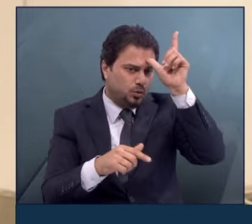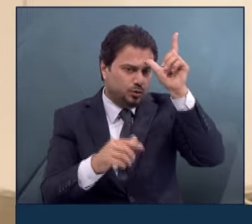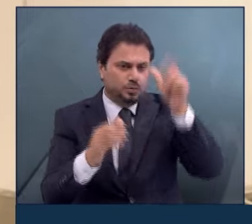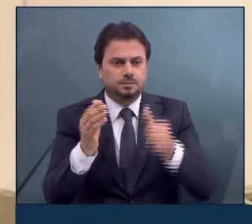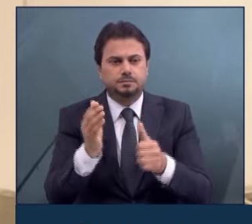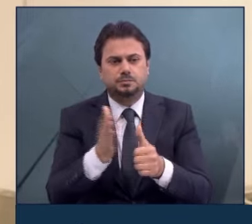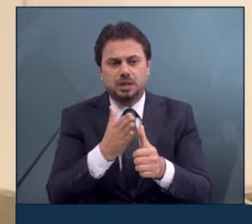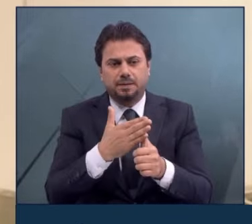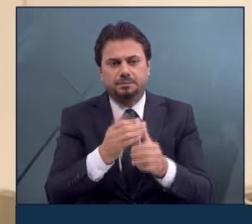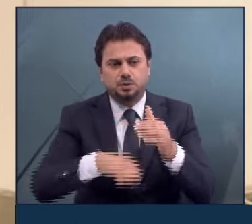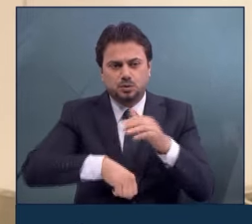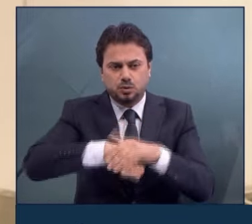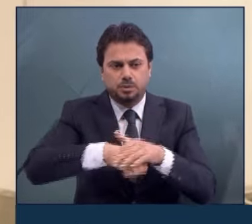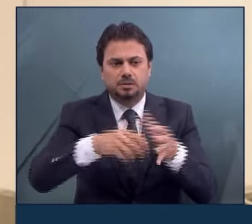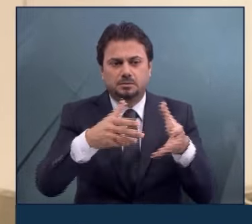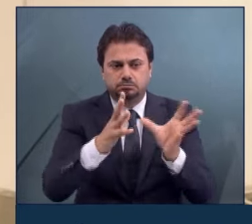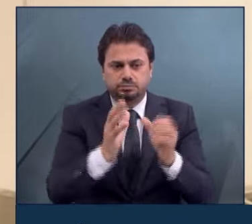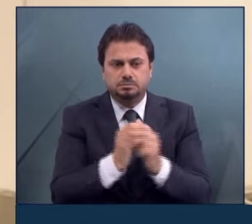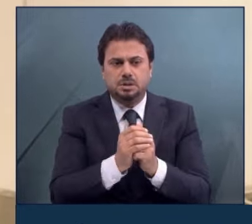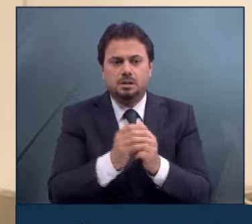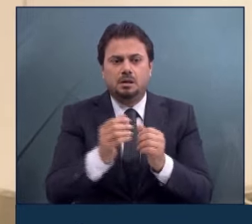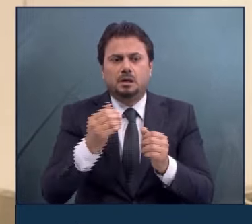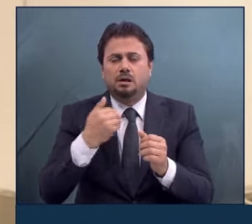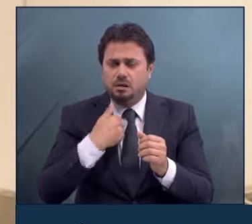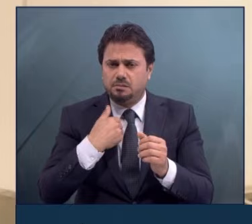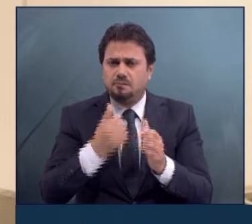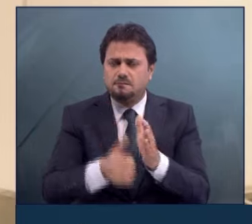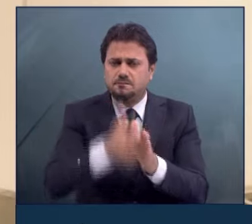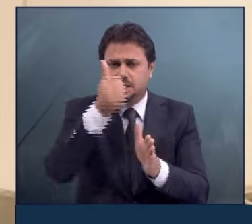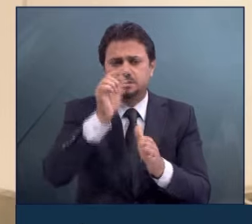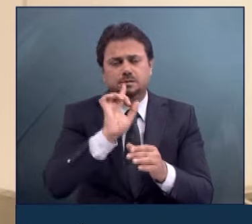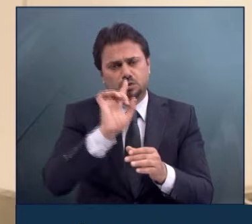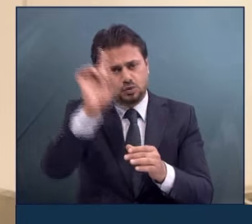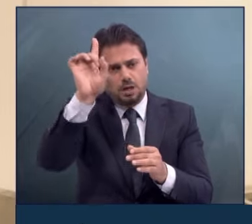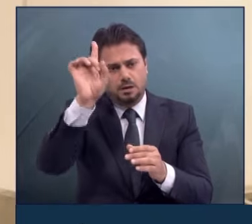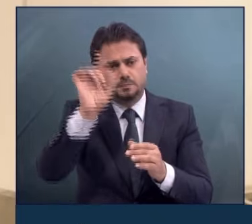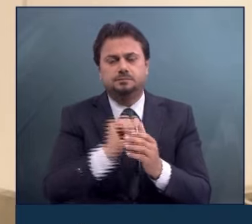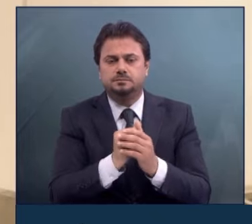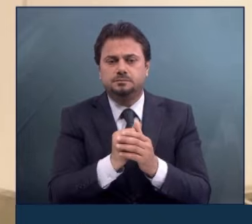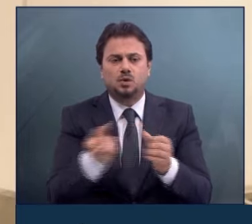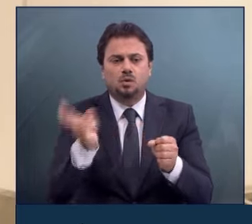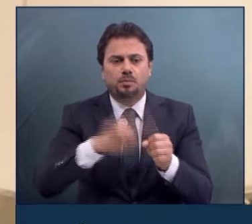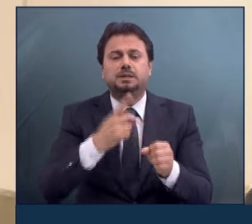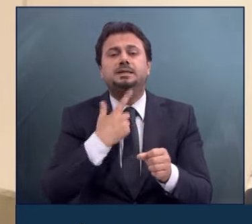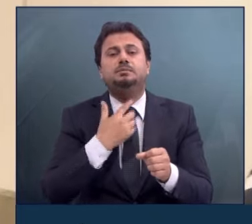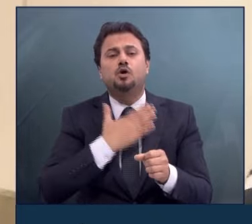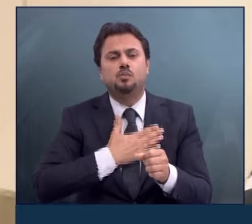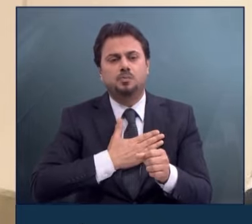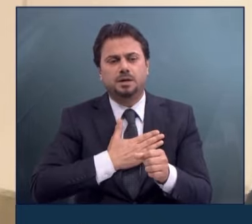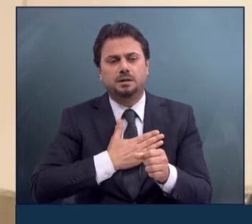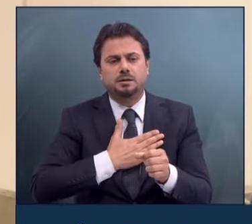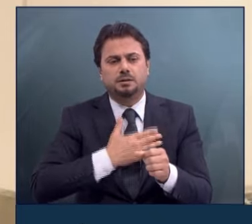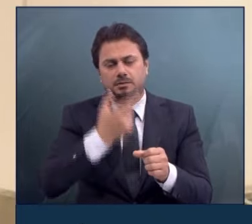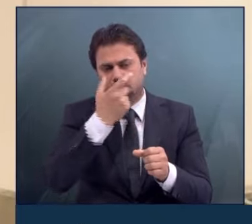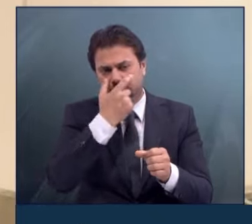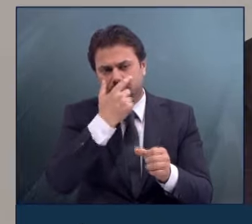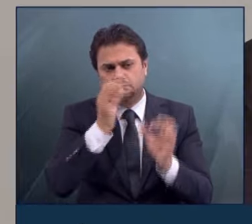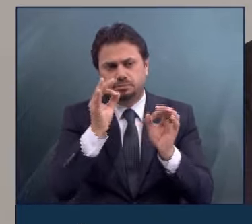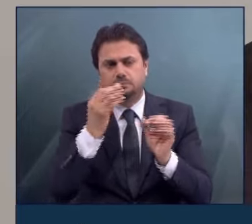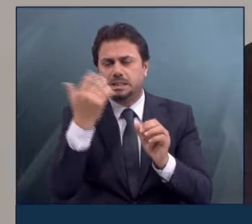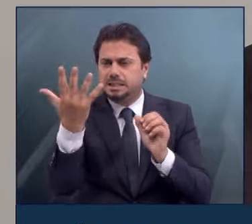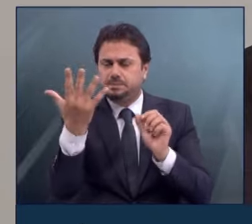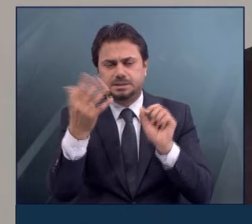المنتخب الاردني سيحقق الفوز والنصر الاكيد ان شاء الله، واتمنى له التوقع ان شاء الله التوقع